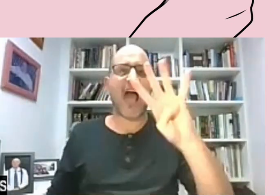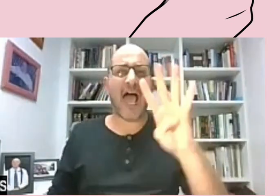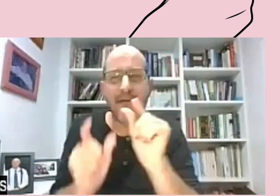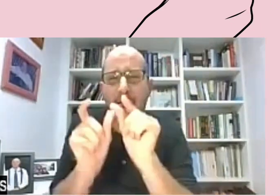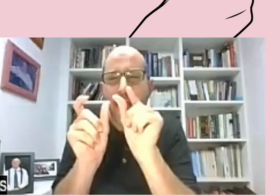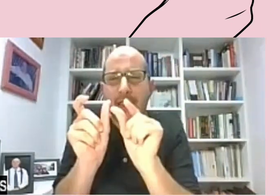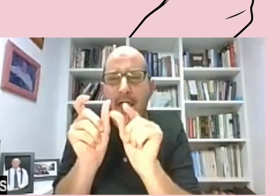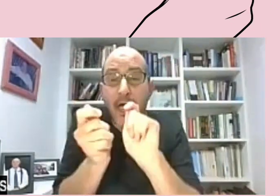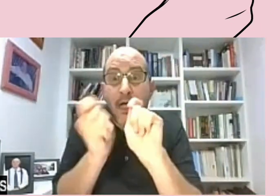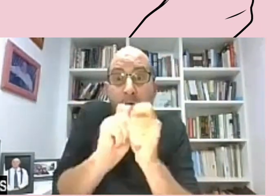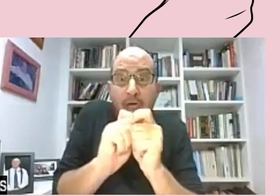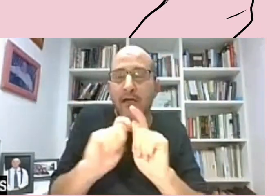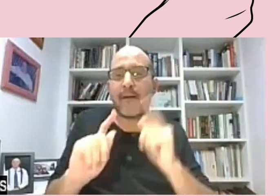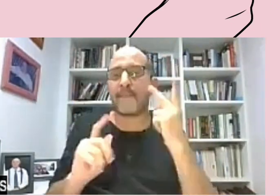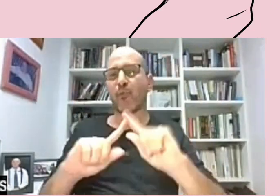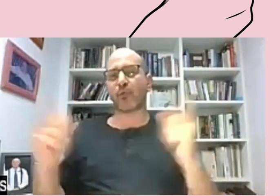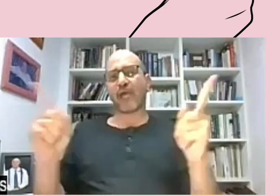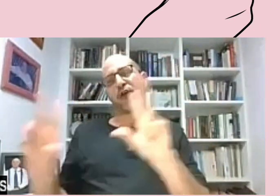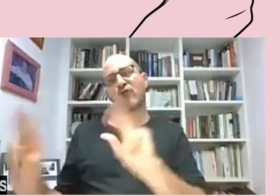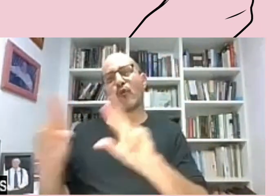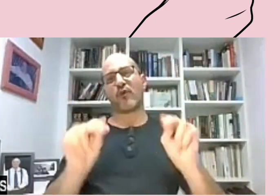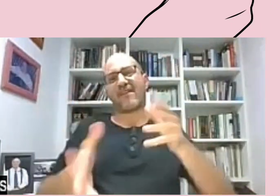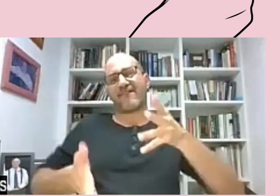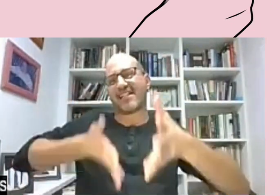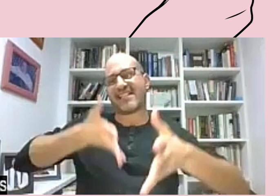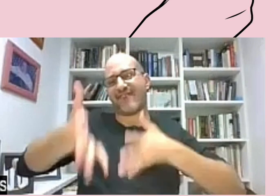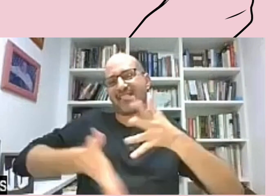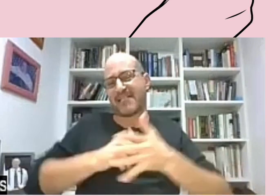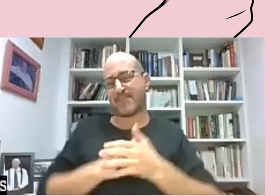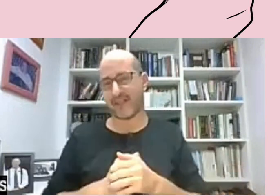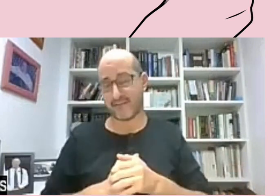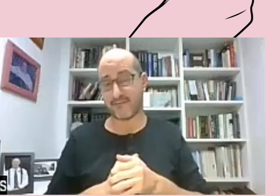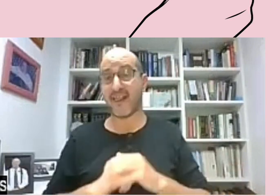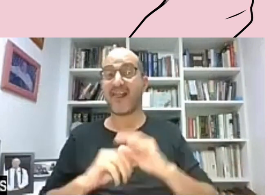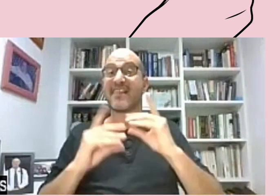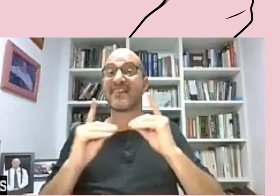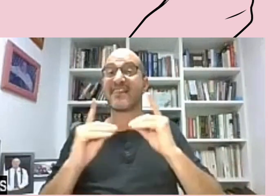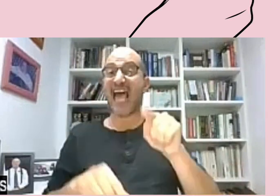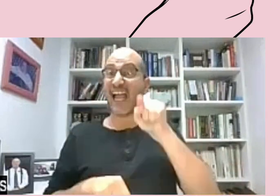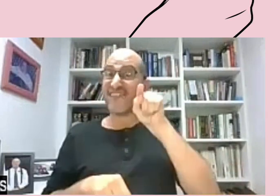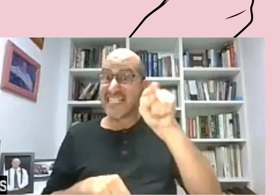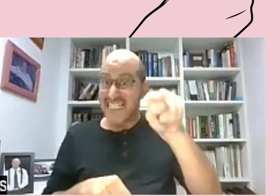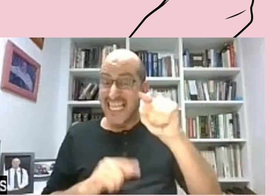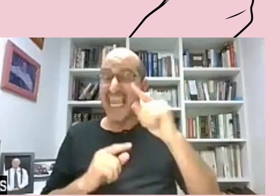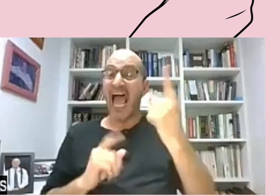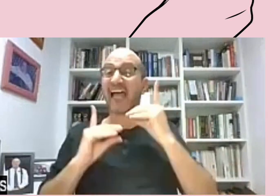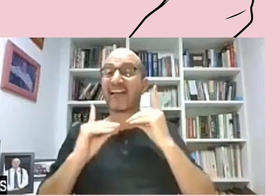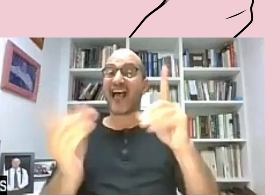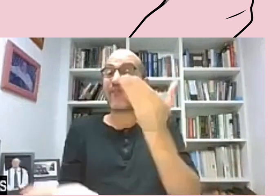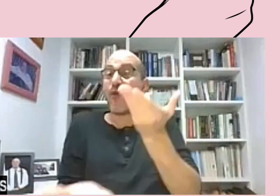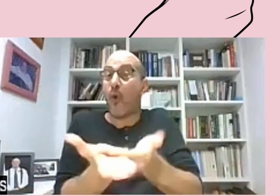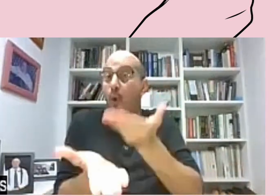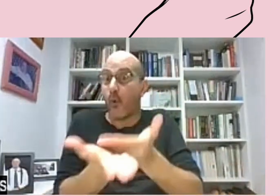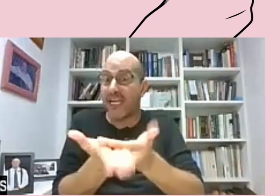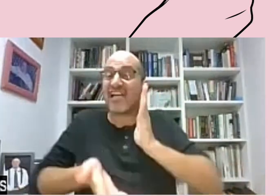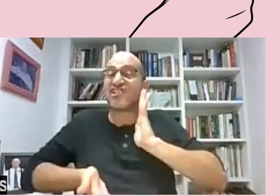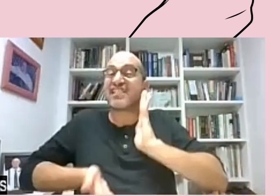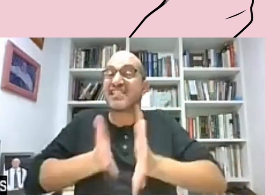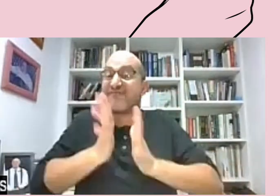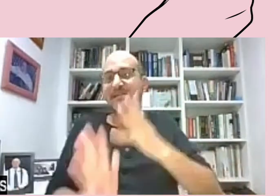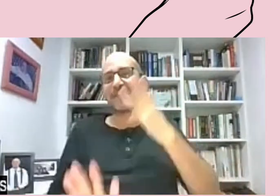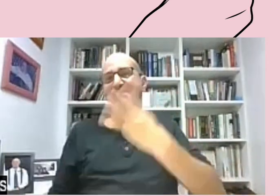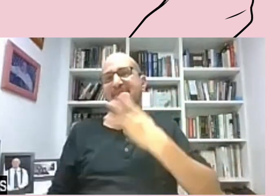צף, ממש מילים שנשמעות זה, משמעות אחרת, אז גם בשפת הסימנים זה אותו רעיון. ודרך אגב, זה